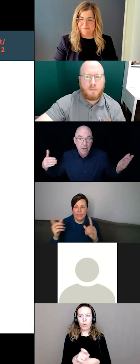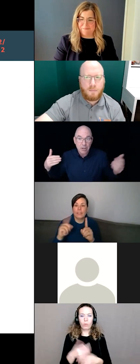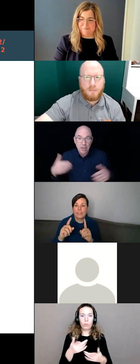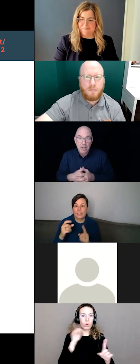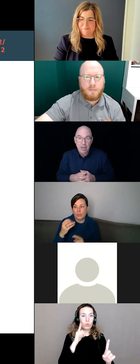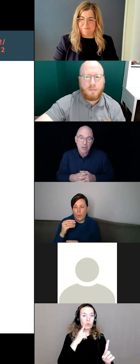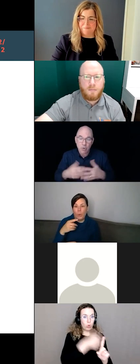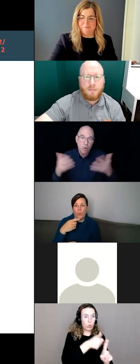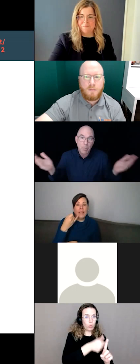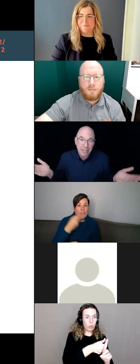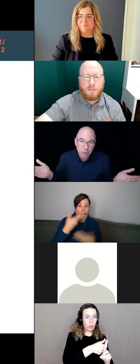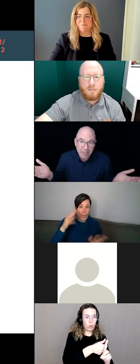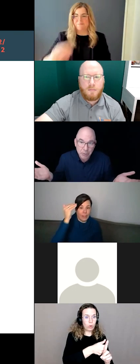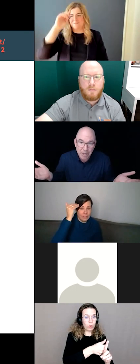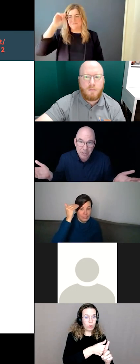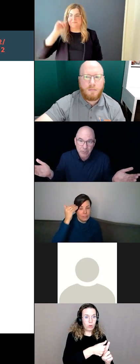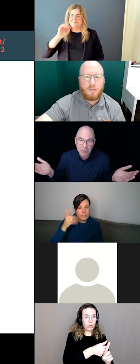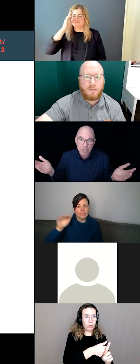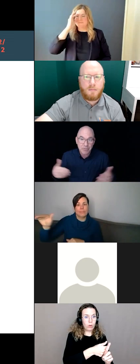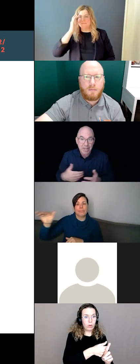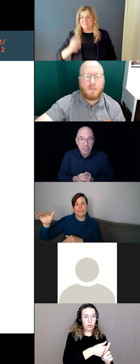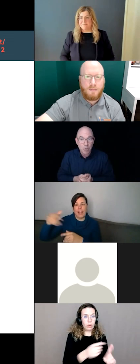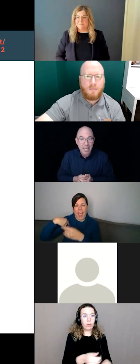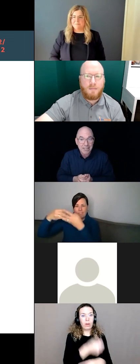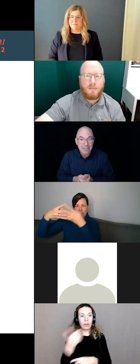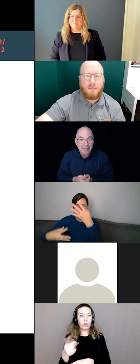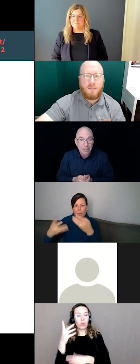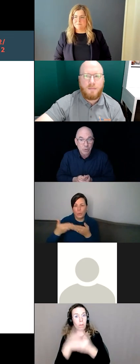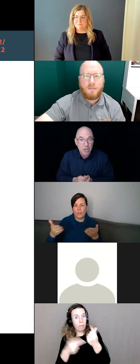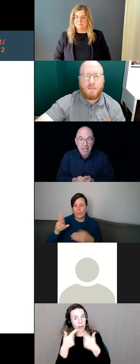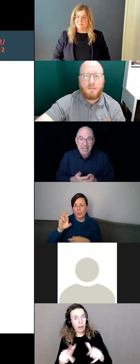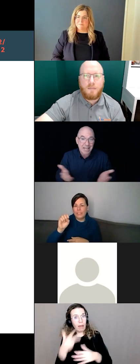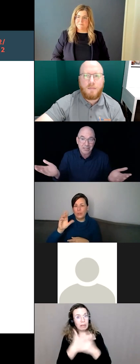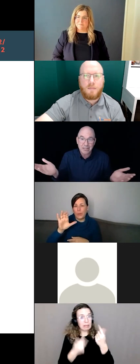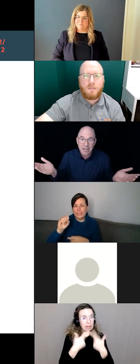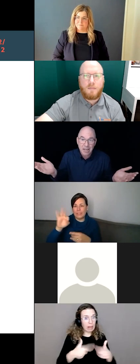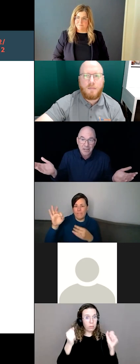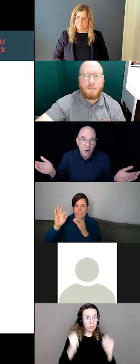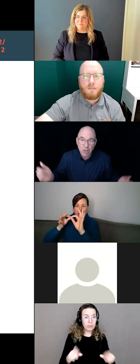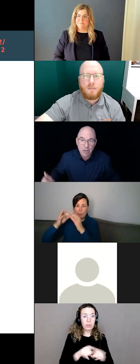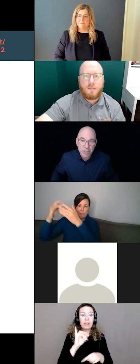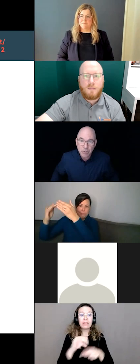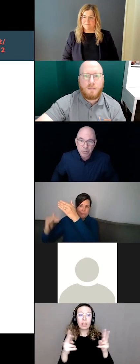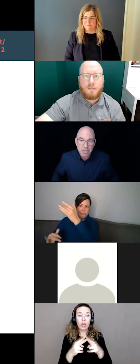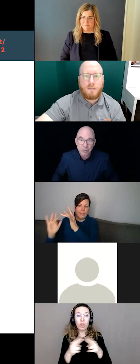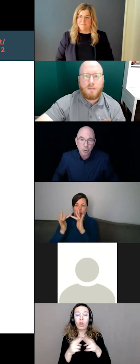a quelques-uns qui sont bilingues, trilingues. Si vous connaissez leur langue des